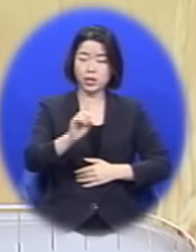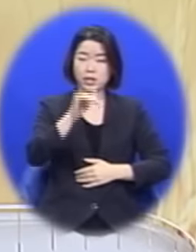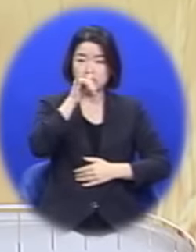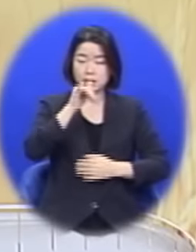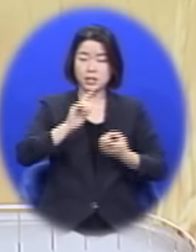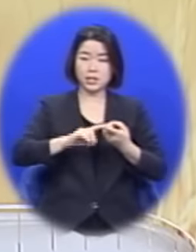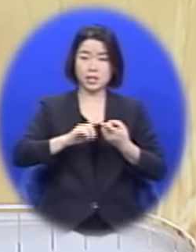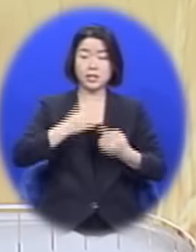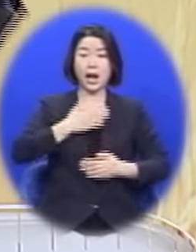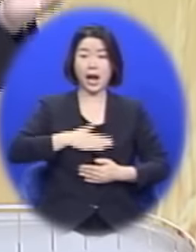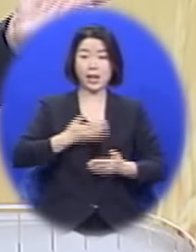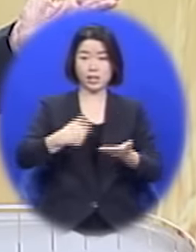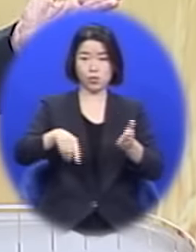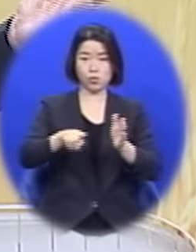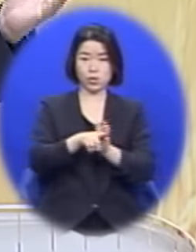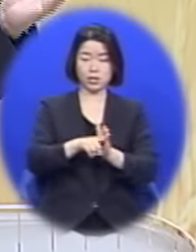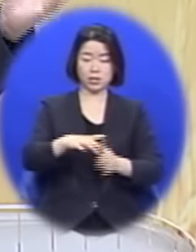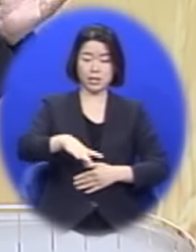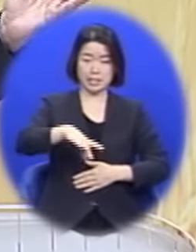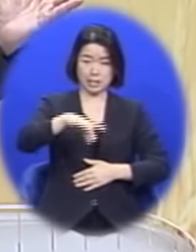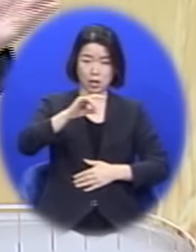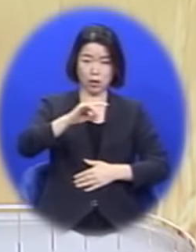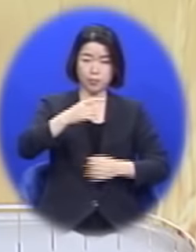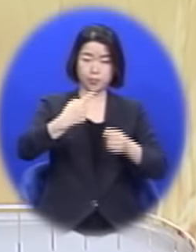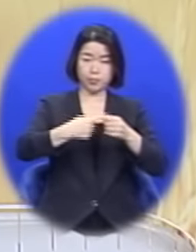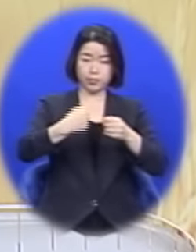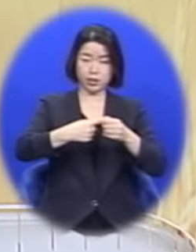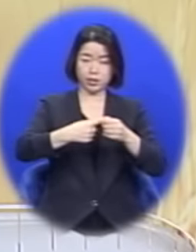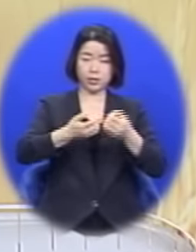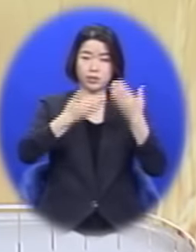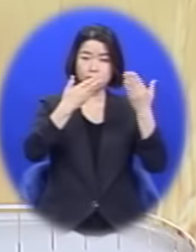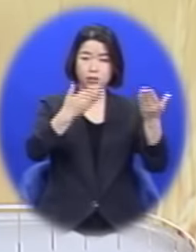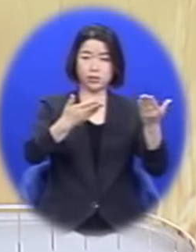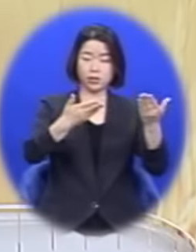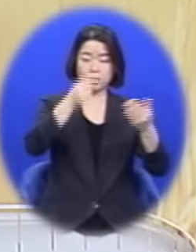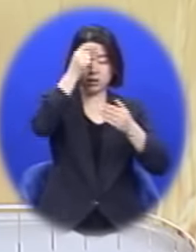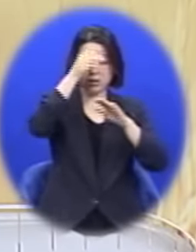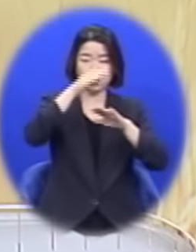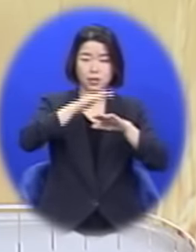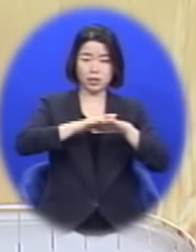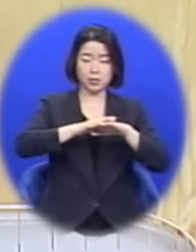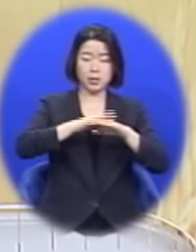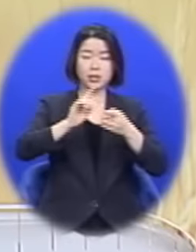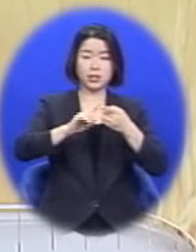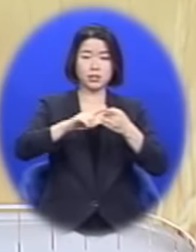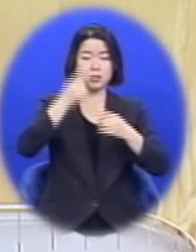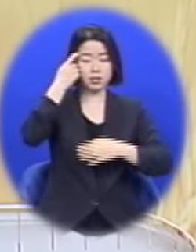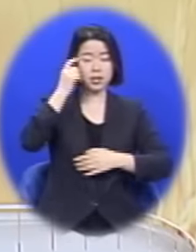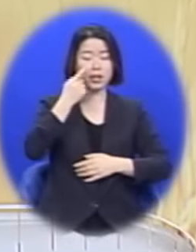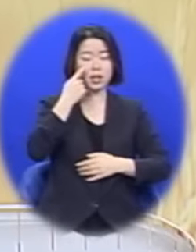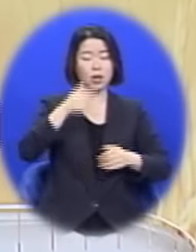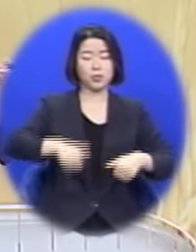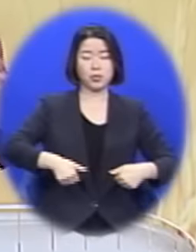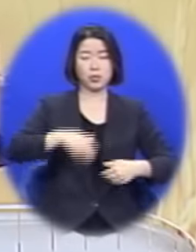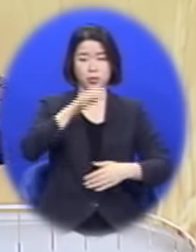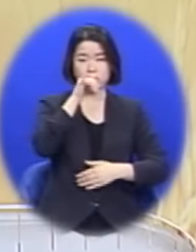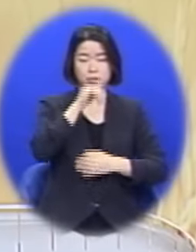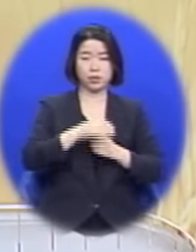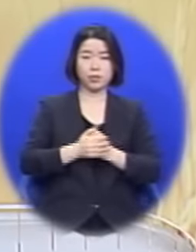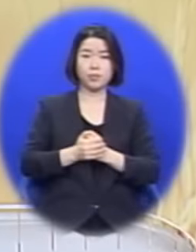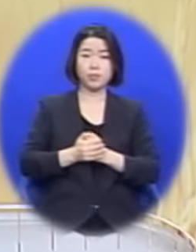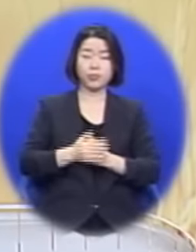알려면 첫 번째 드렸던 첫 열매 감사절을 한번 생각해 볼 필요가 있겠습니다. 이스라엘